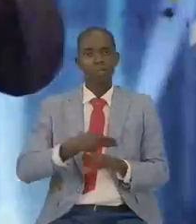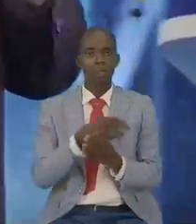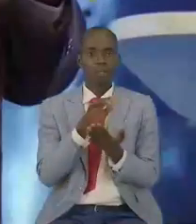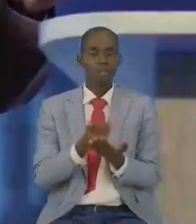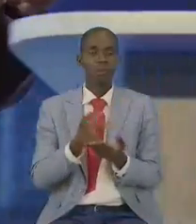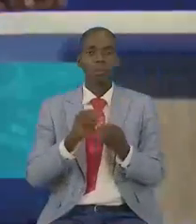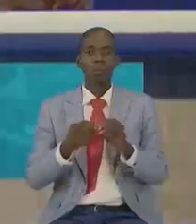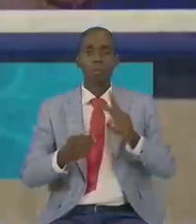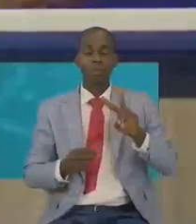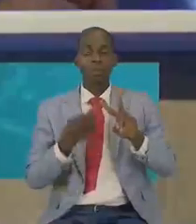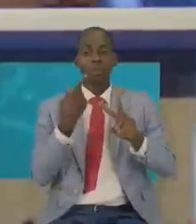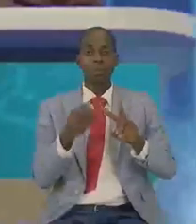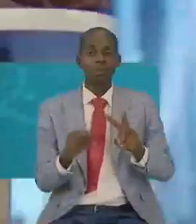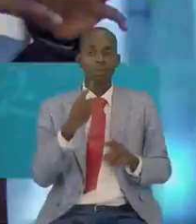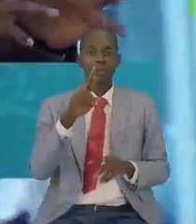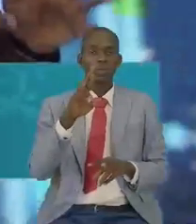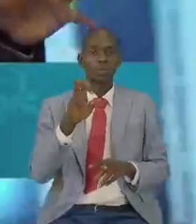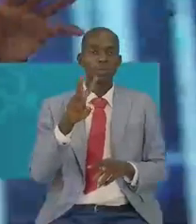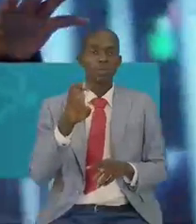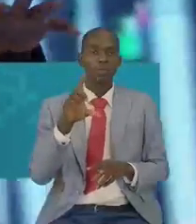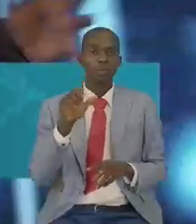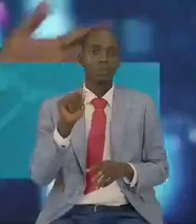la révélation par